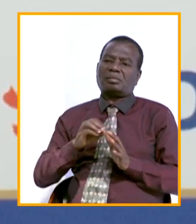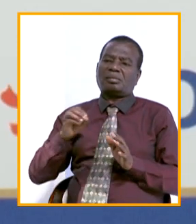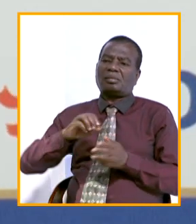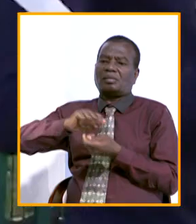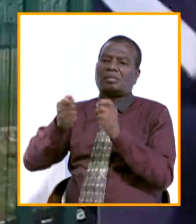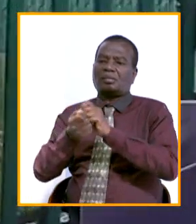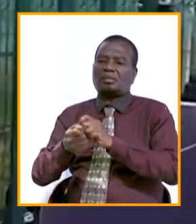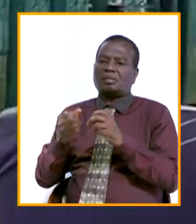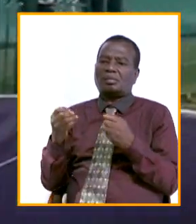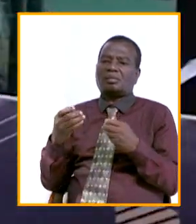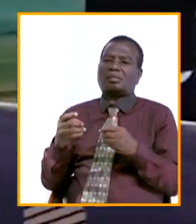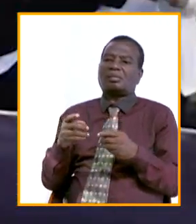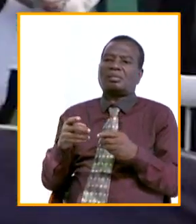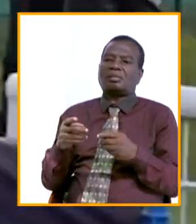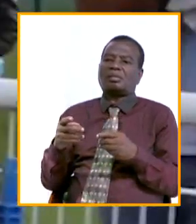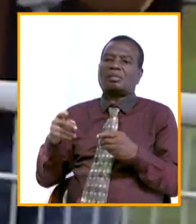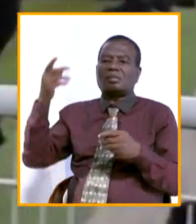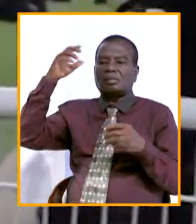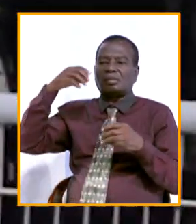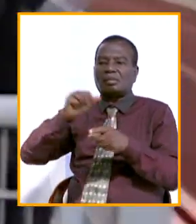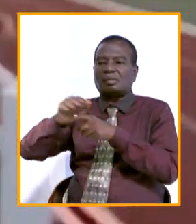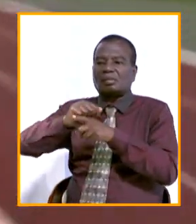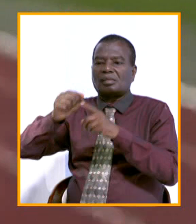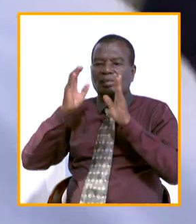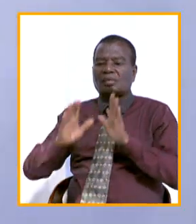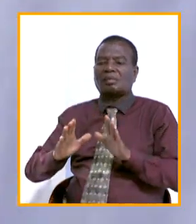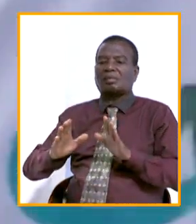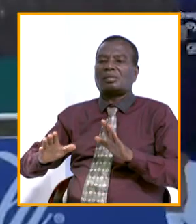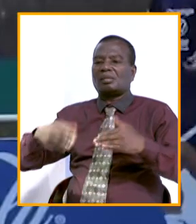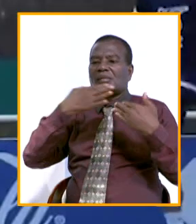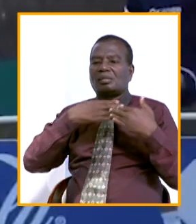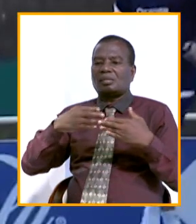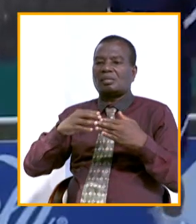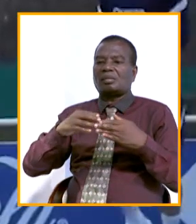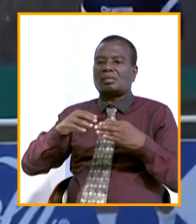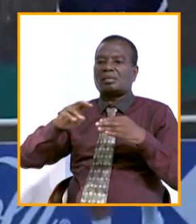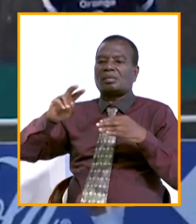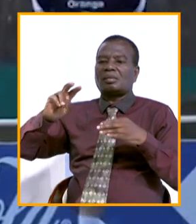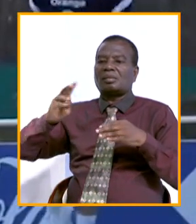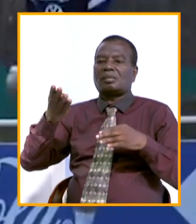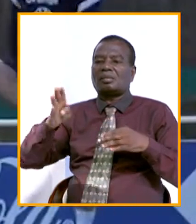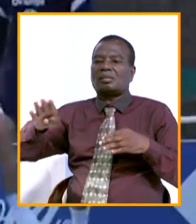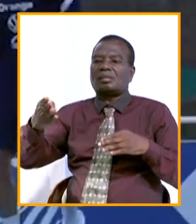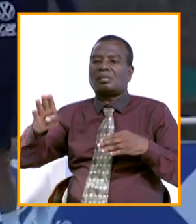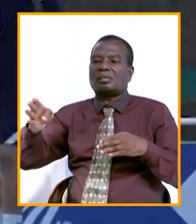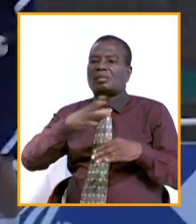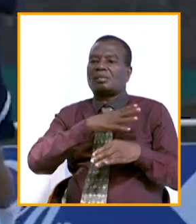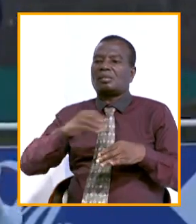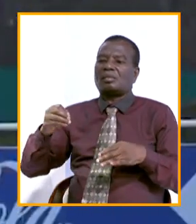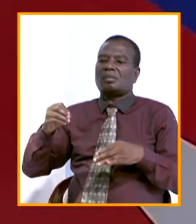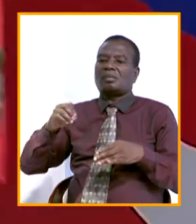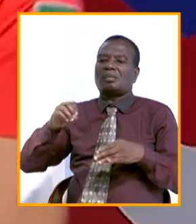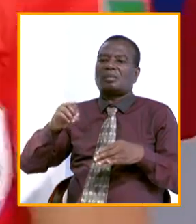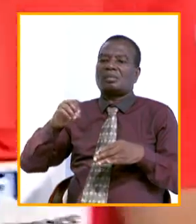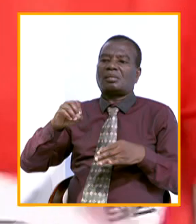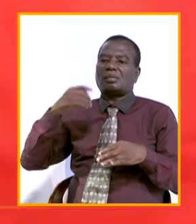beaucoup de leçons. Pour Didier Deschamps, le patron des Bleus, la France compte garder son prestige et son statut de grande nation de